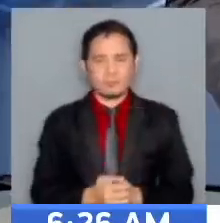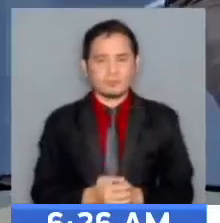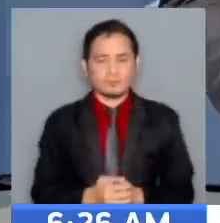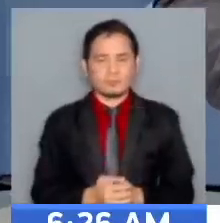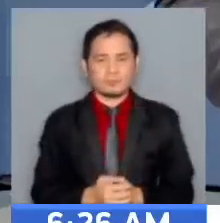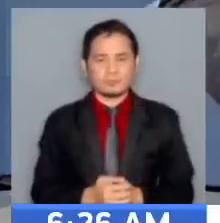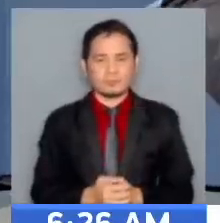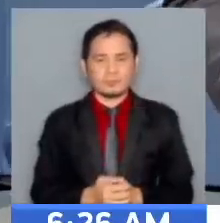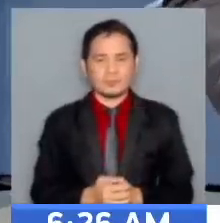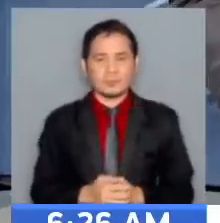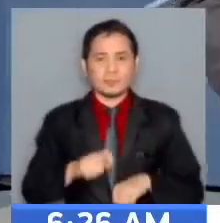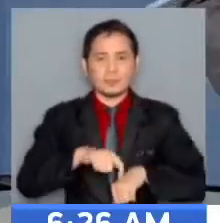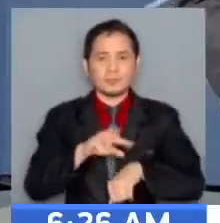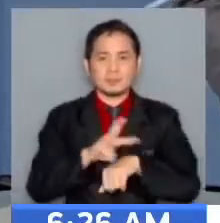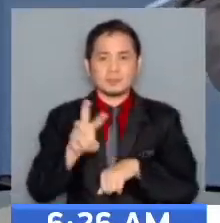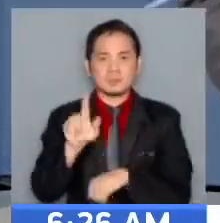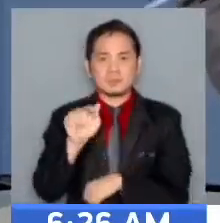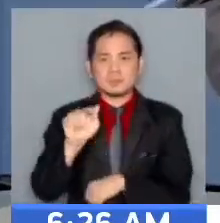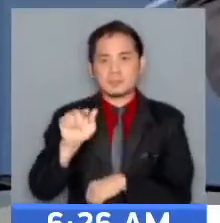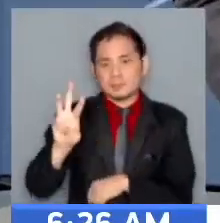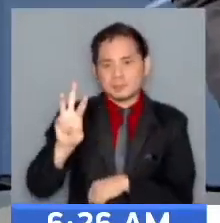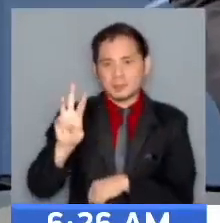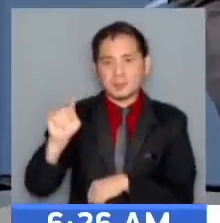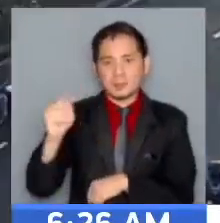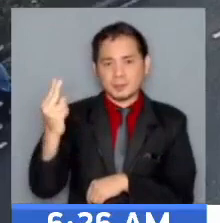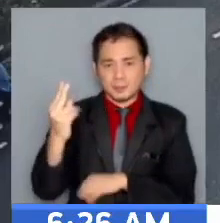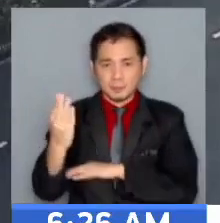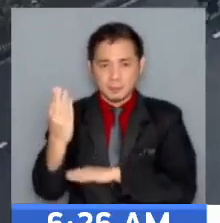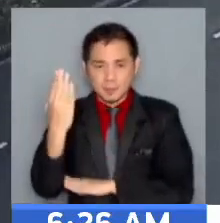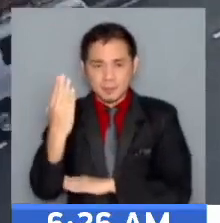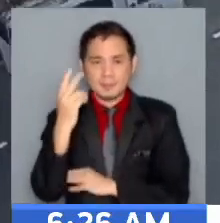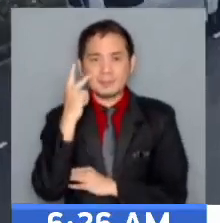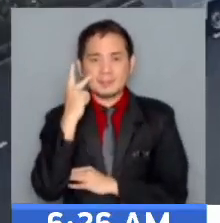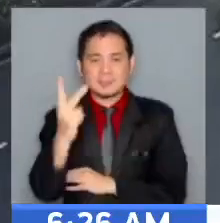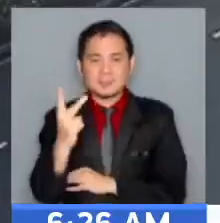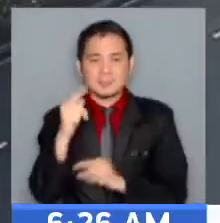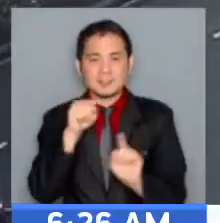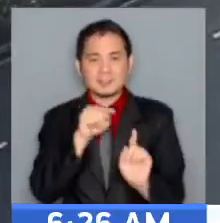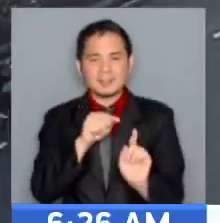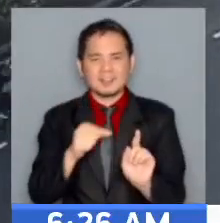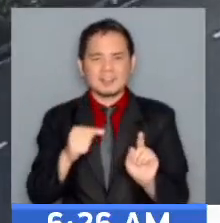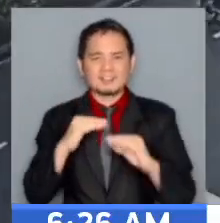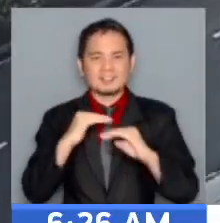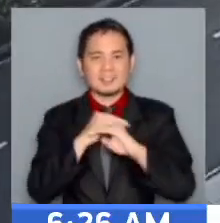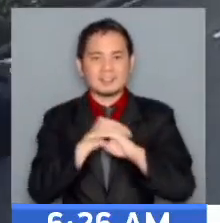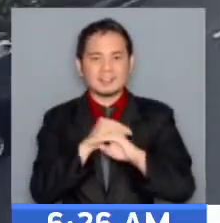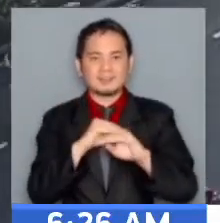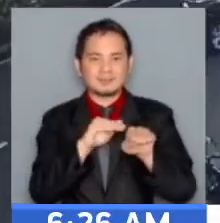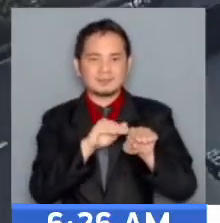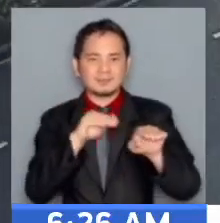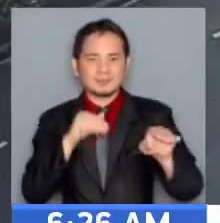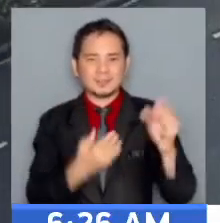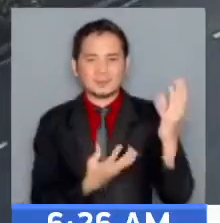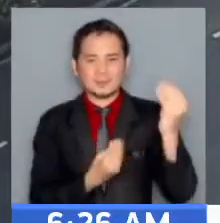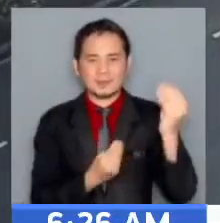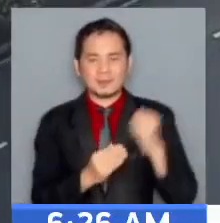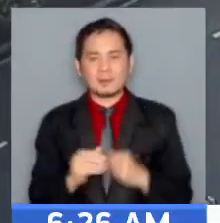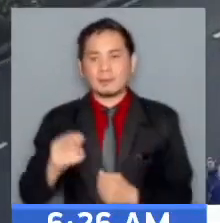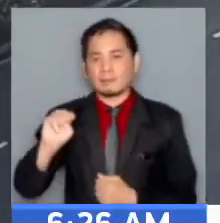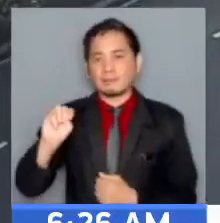6:26 on a Thursday morning, silipin po natin ang sitwasyon sa Marcos Highway. Yung nasa gawing kaliwa po,